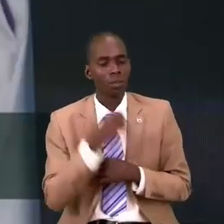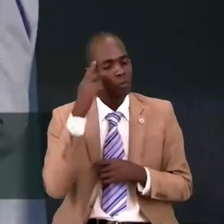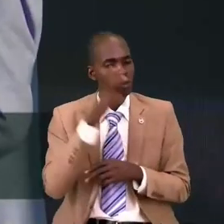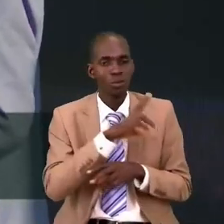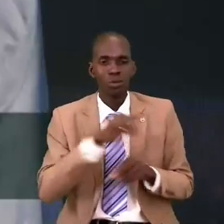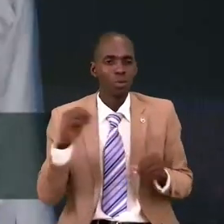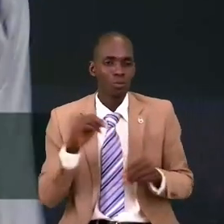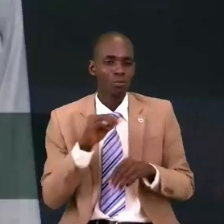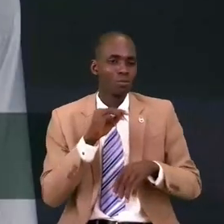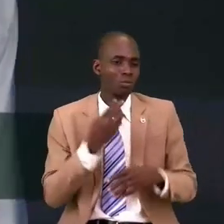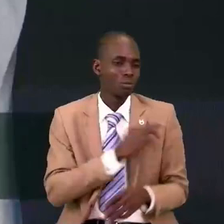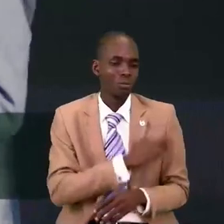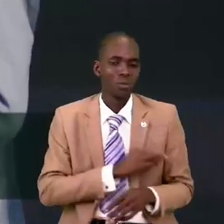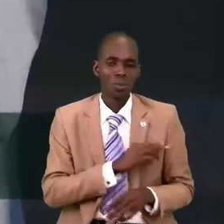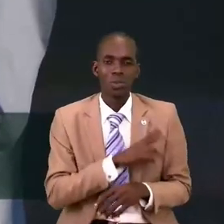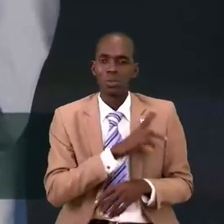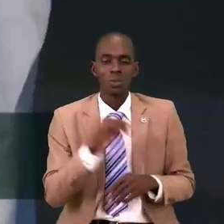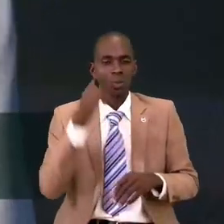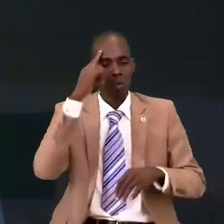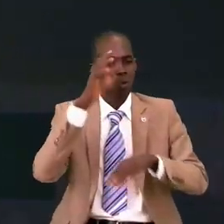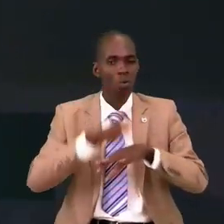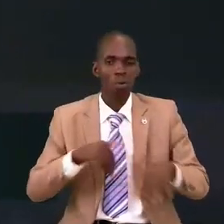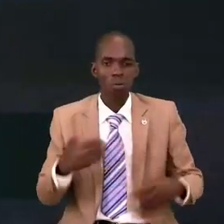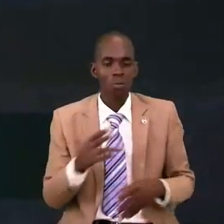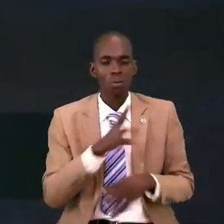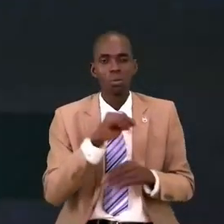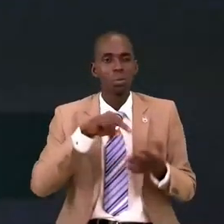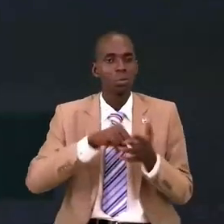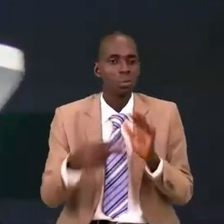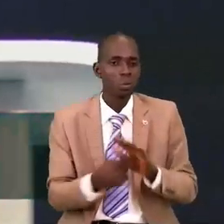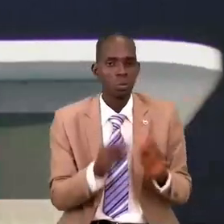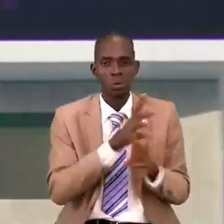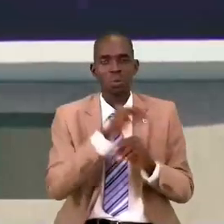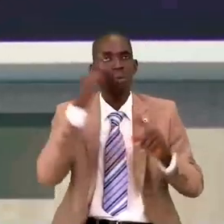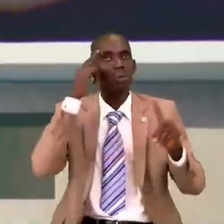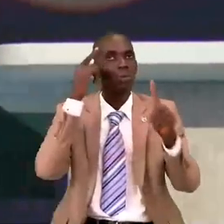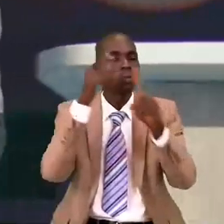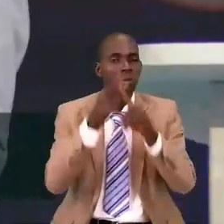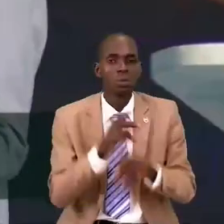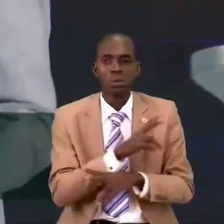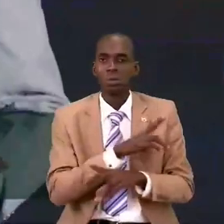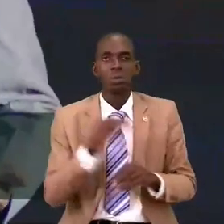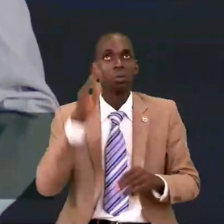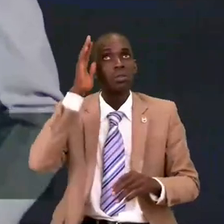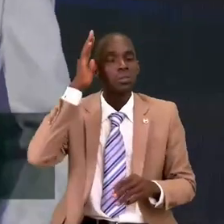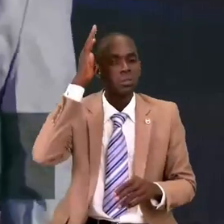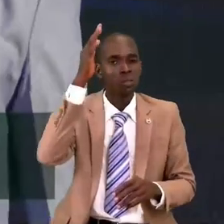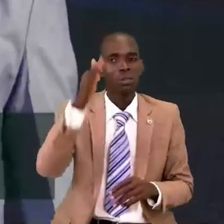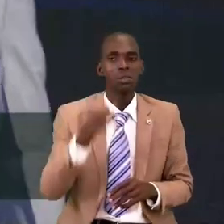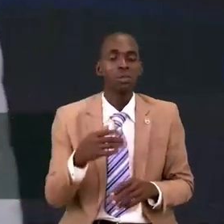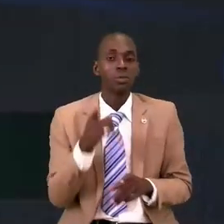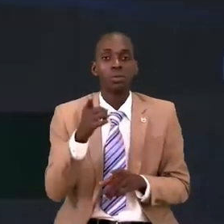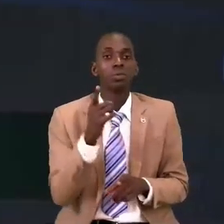but, il n'y a pas de destination. Tu vis simplement. Tu es comme un homme